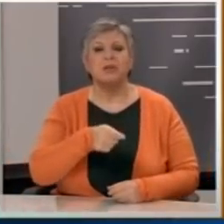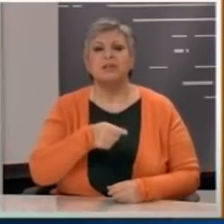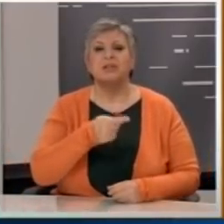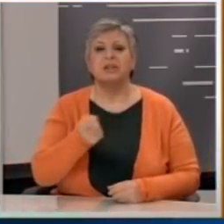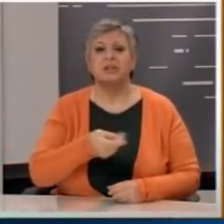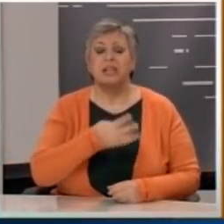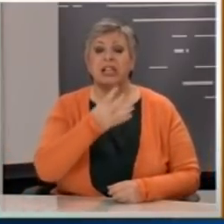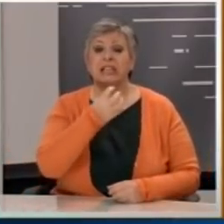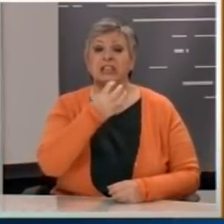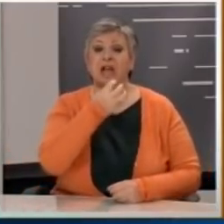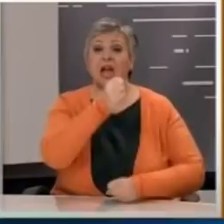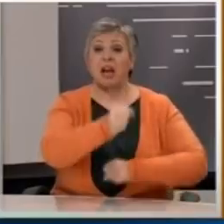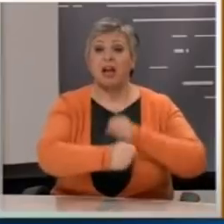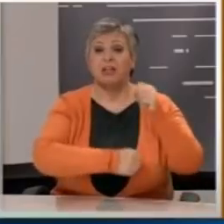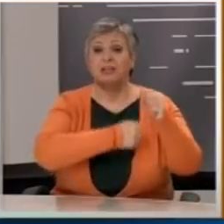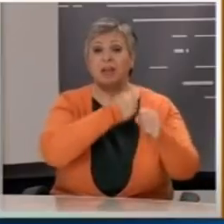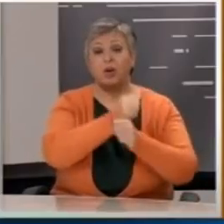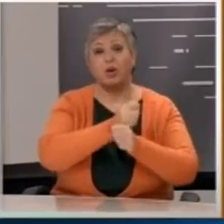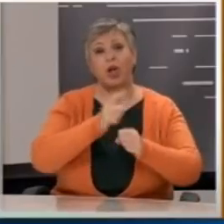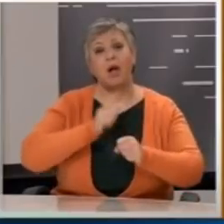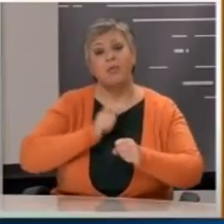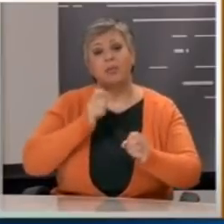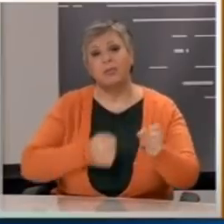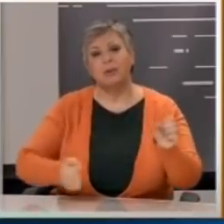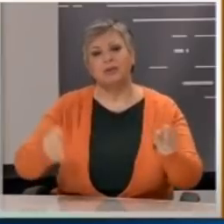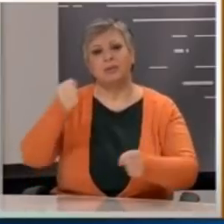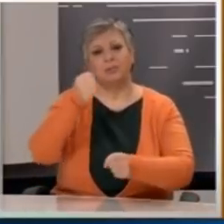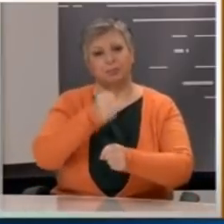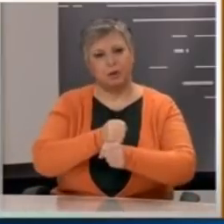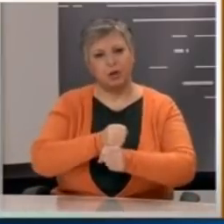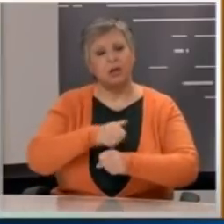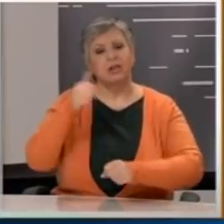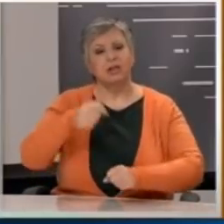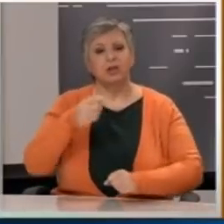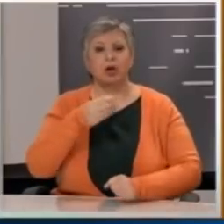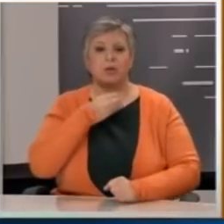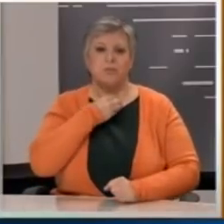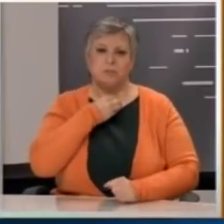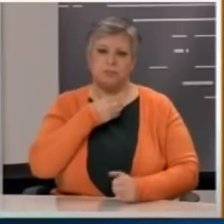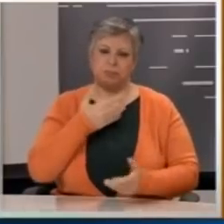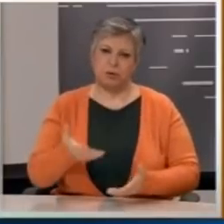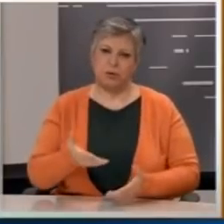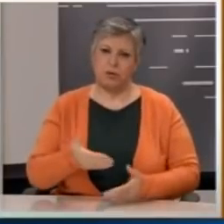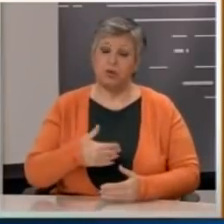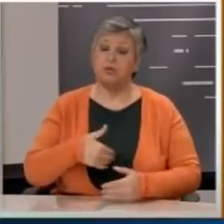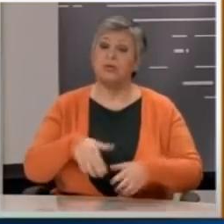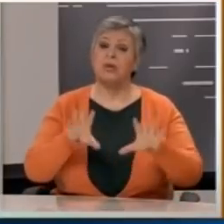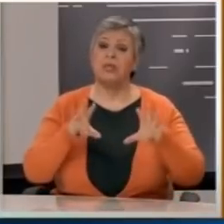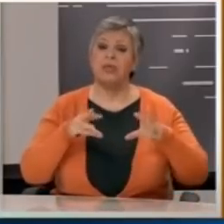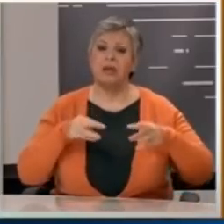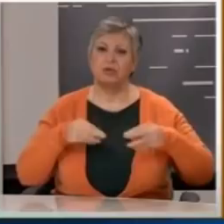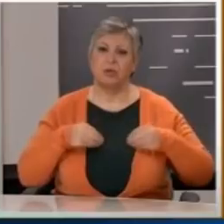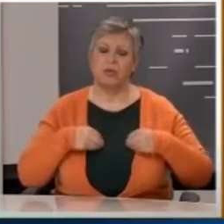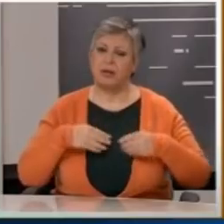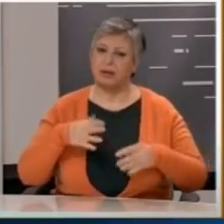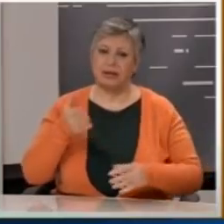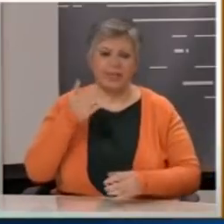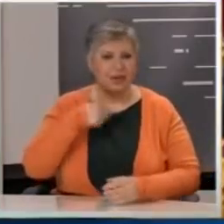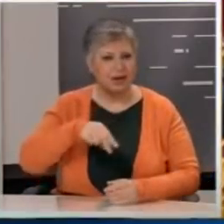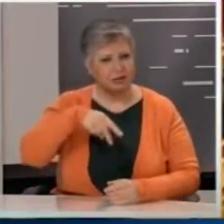να έρθετε στην εξουσία για να διαπράξετε αυτή τη μειοδοσία. Ευχαριστούμε κύριε Πρόεδρε. Δεν το έχετε αυτό το δικαίωμα.